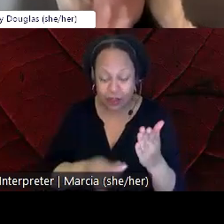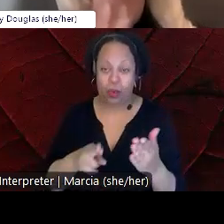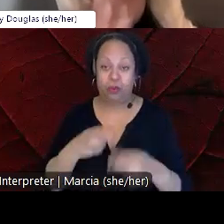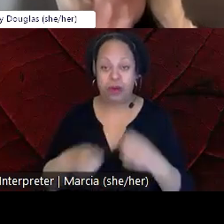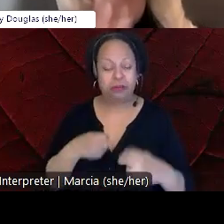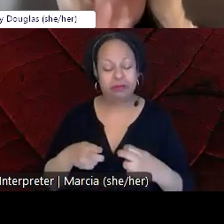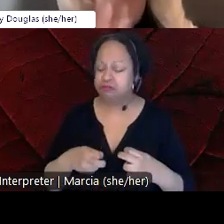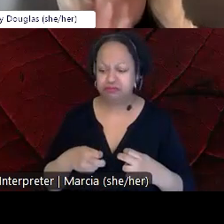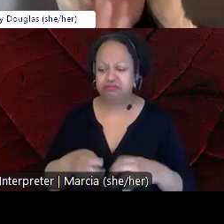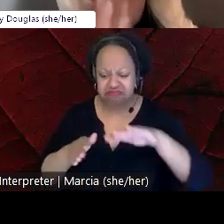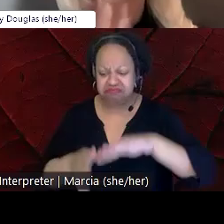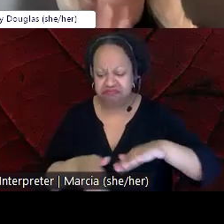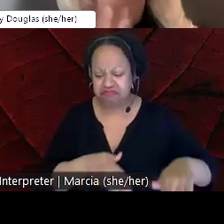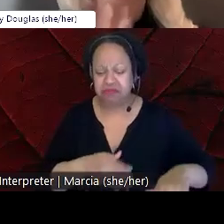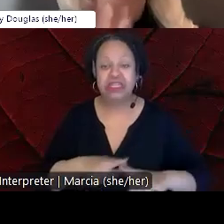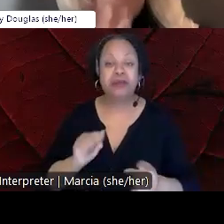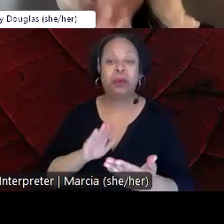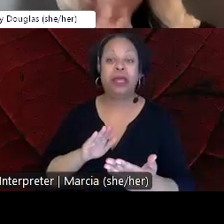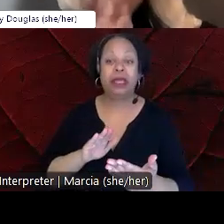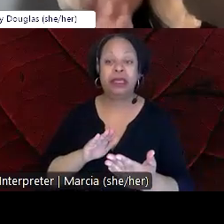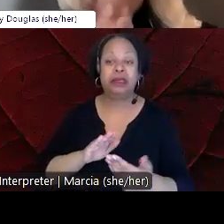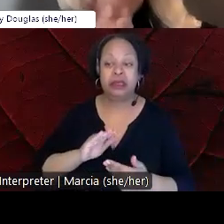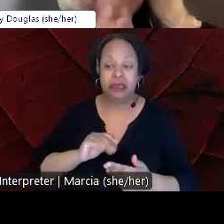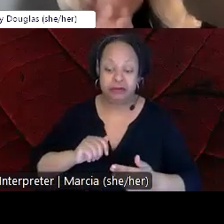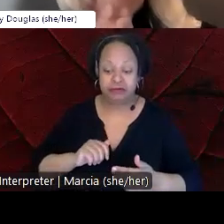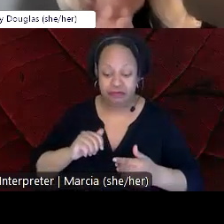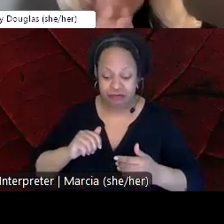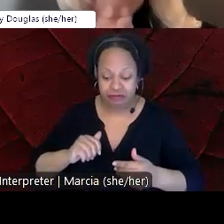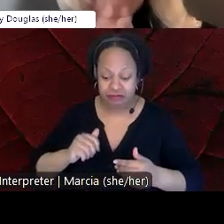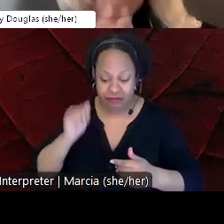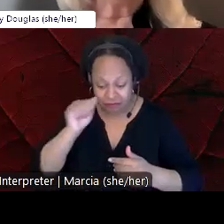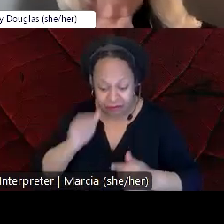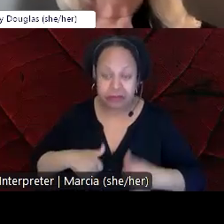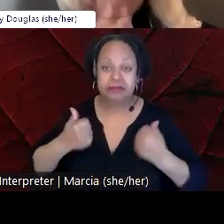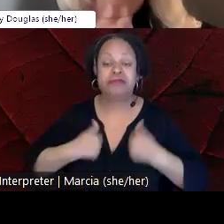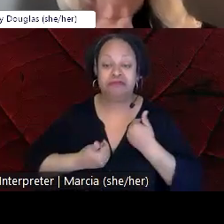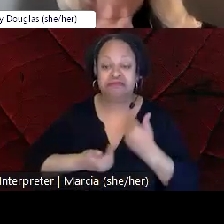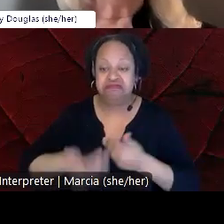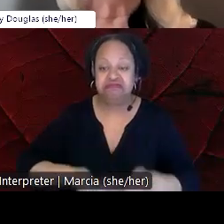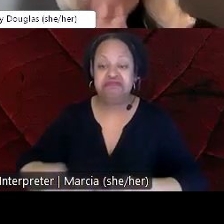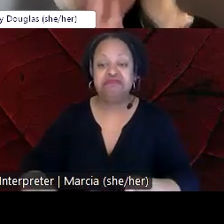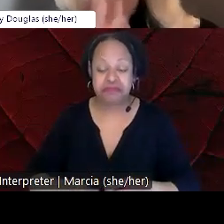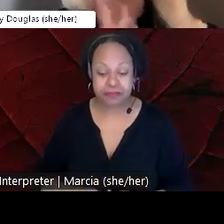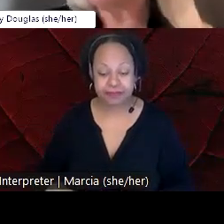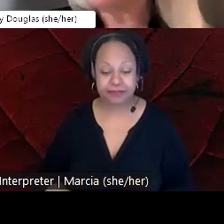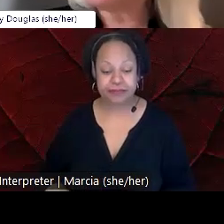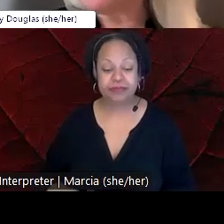problèmes. Il s'agit simplement de différentes façons d'être au monde.